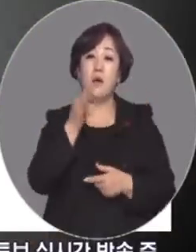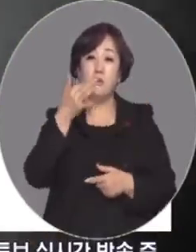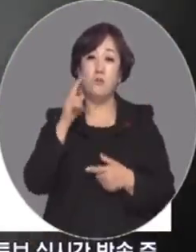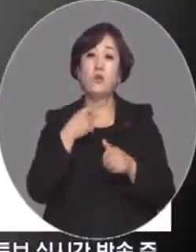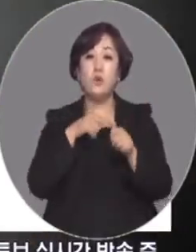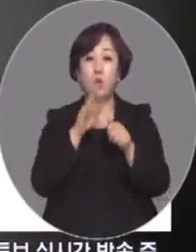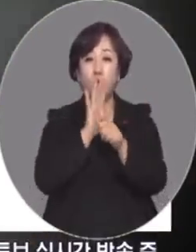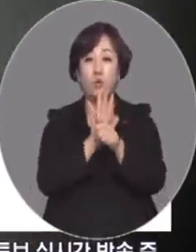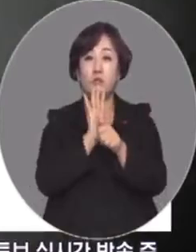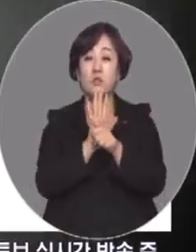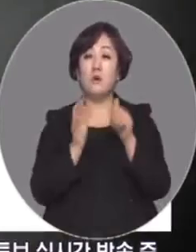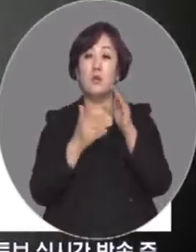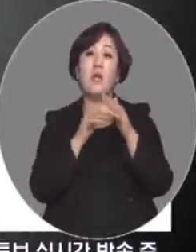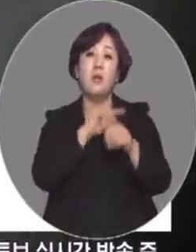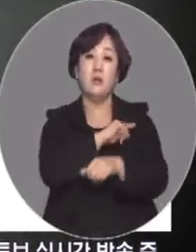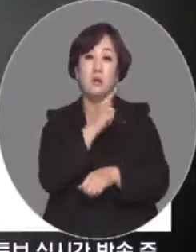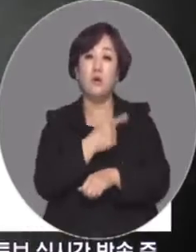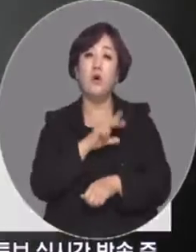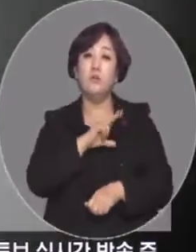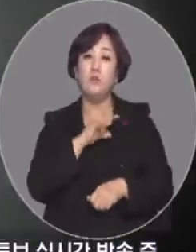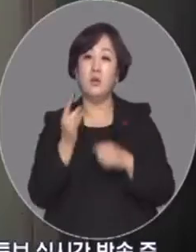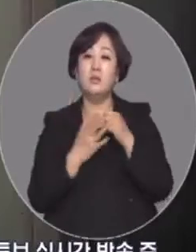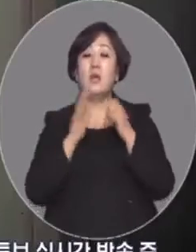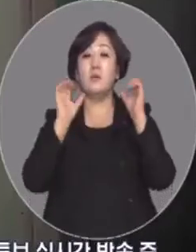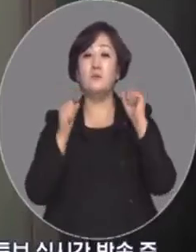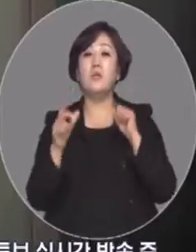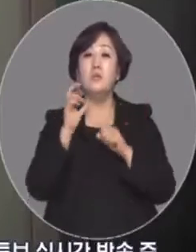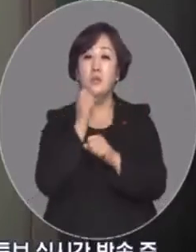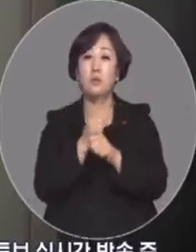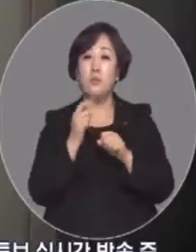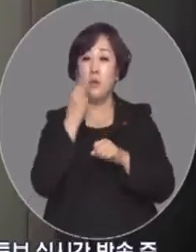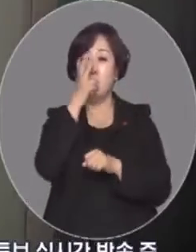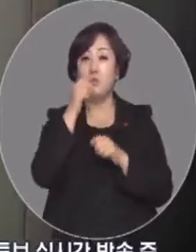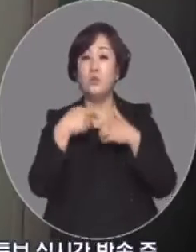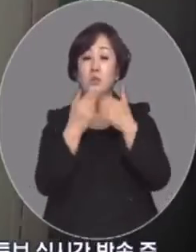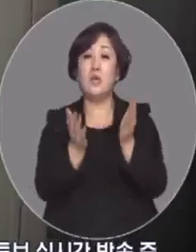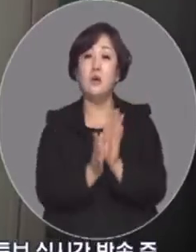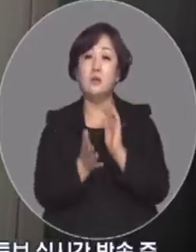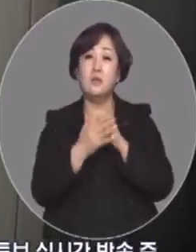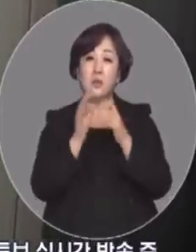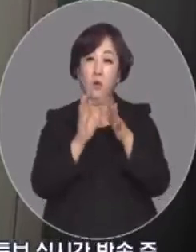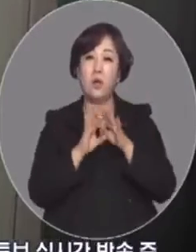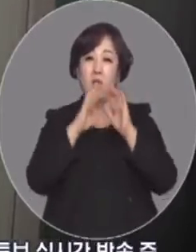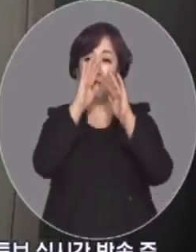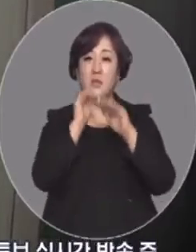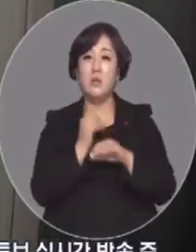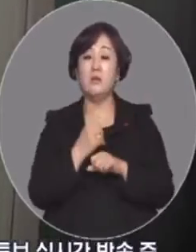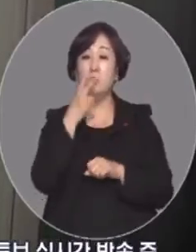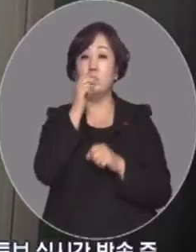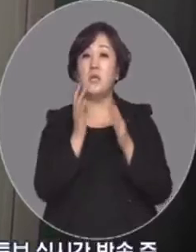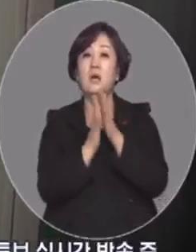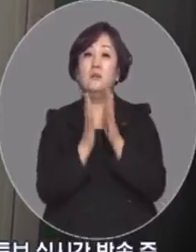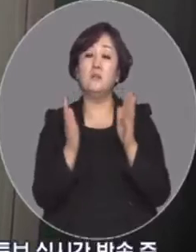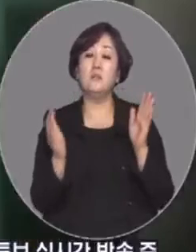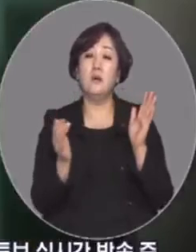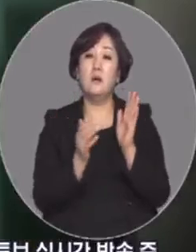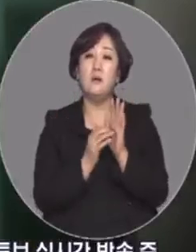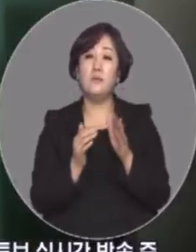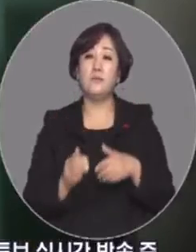그리고 국가 인권 위원회 스포츠 인권 특별조사 단 에서도 관련 사안에 대해 진상조사에 나섰습니다